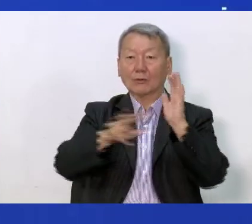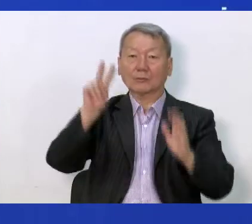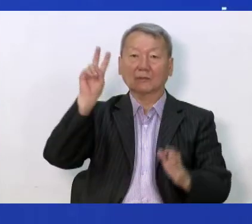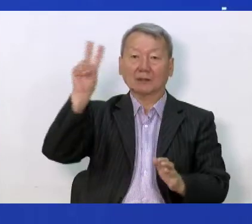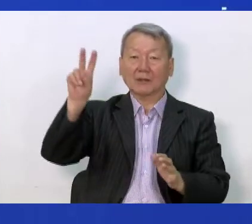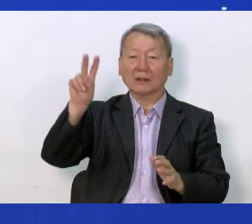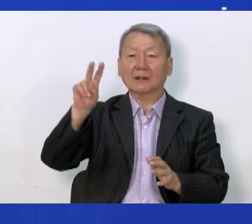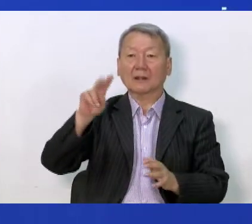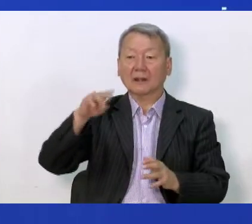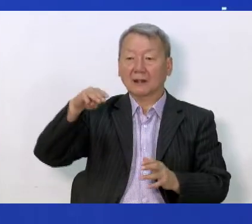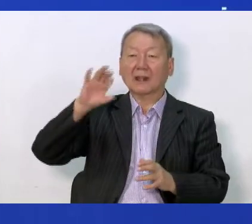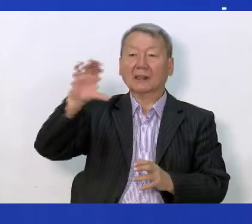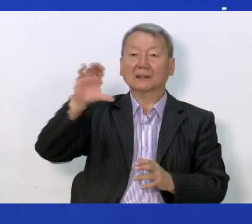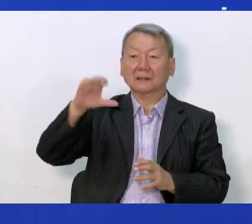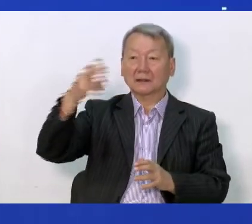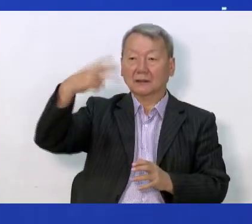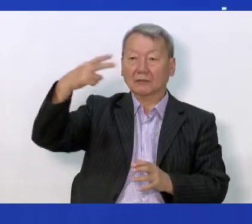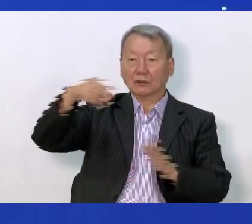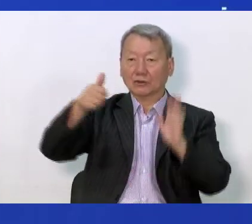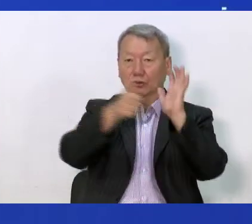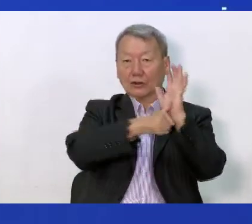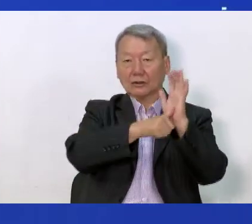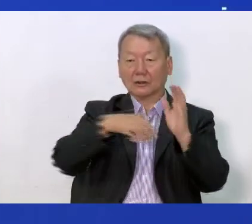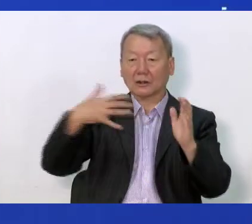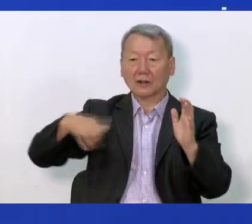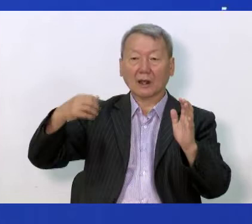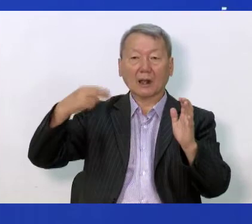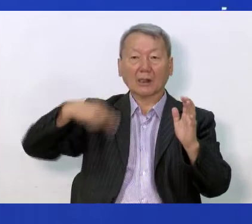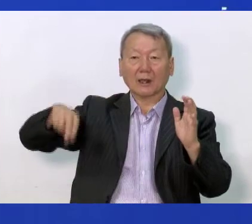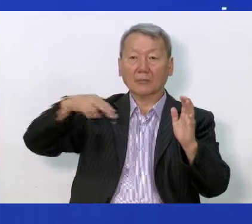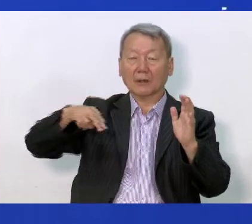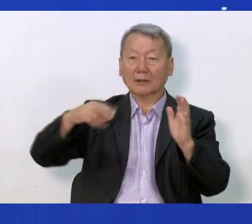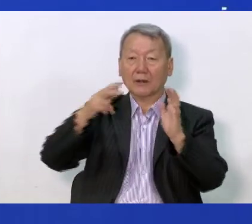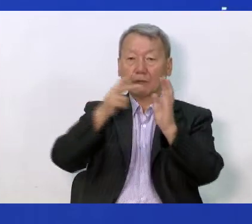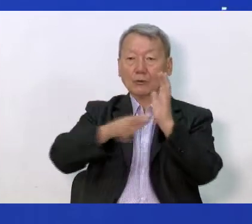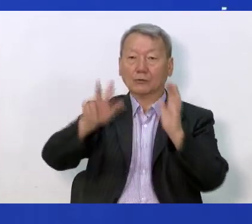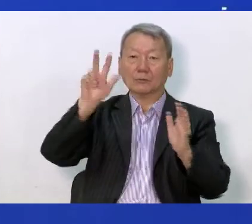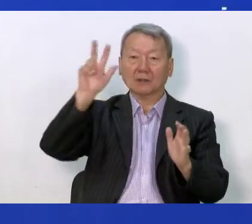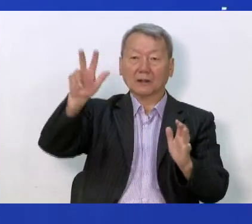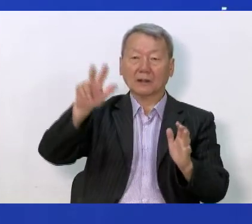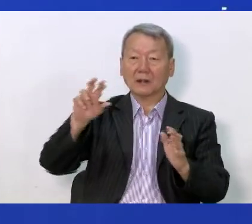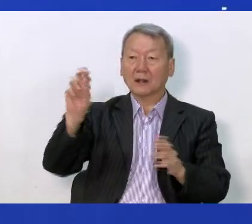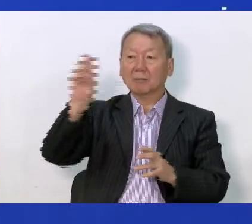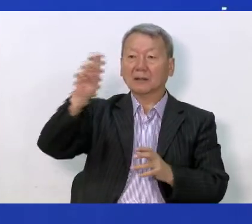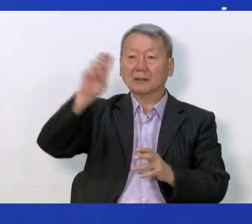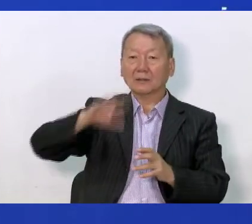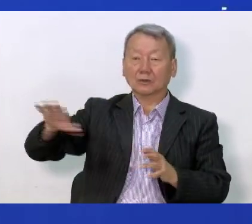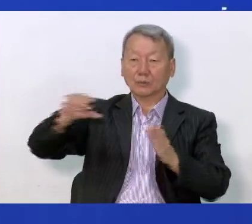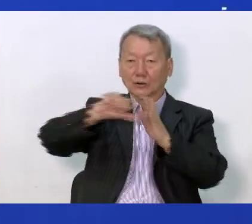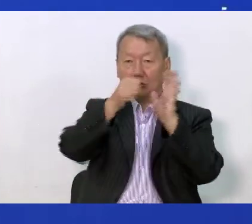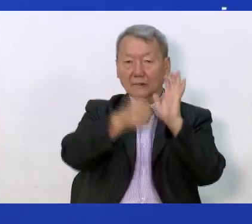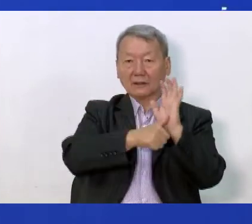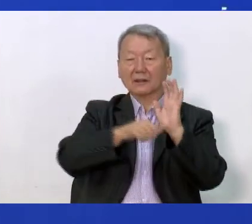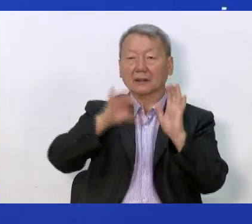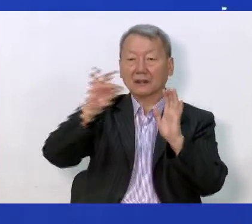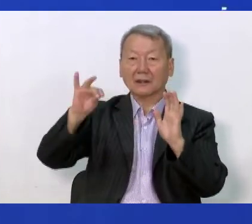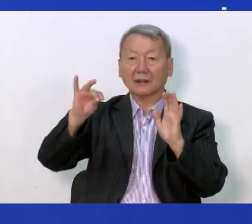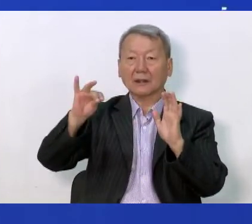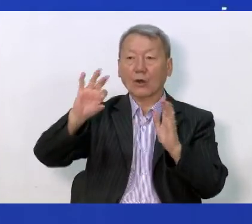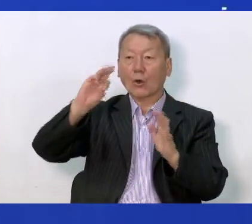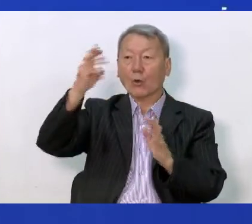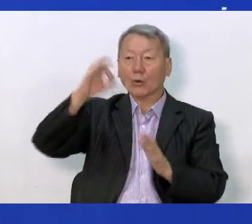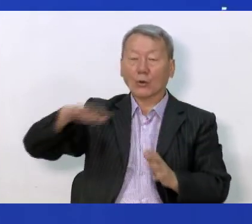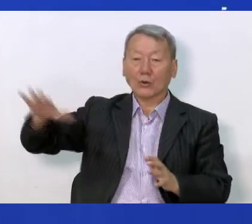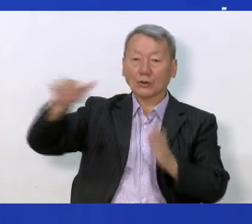82, в Таласской области 26, в Джалабадской области 83, в Баткенской области 16 и в